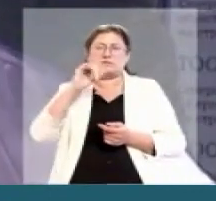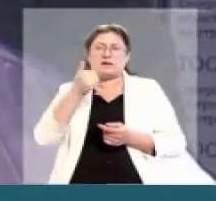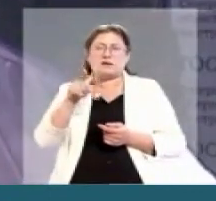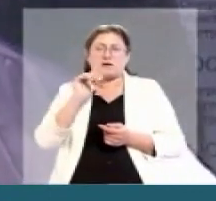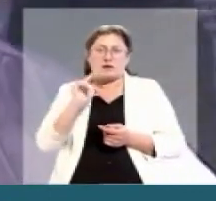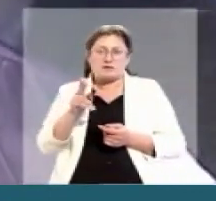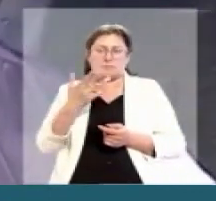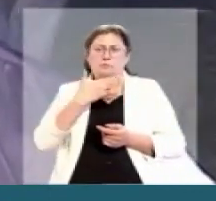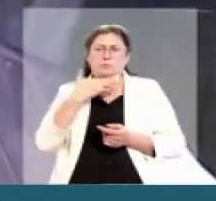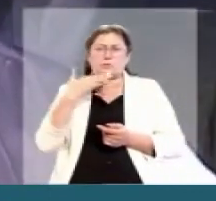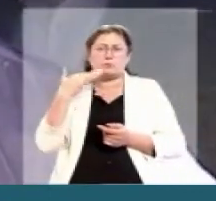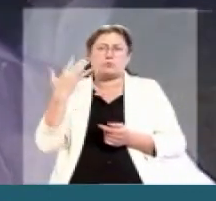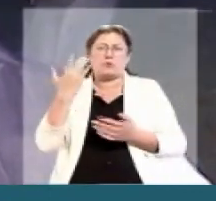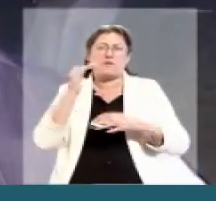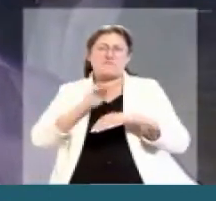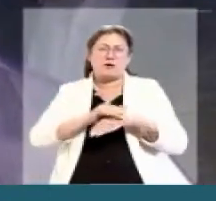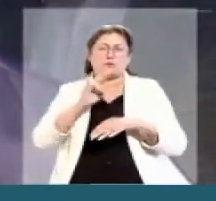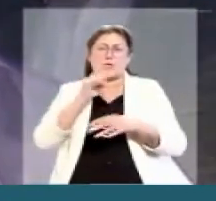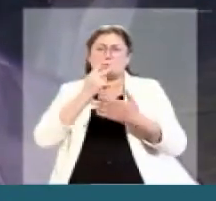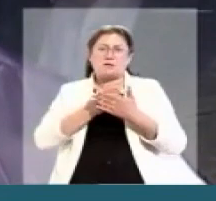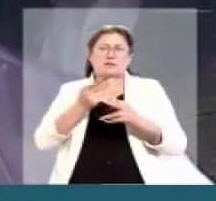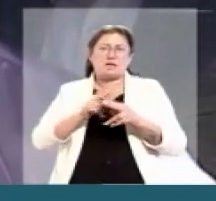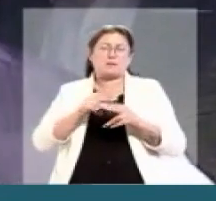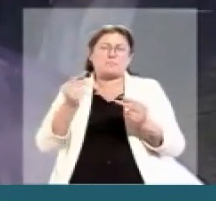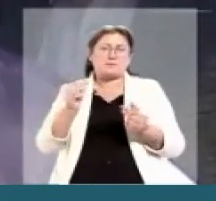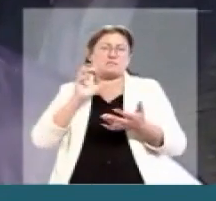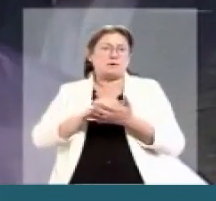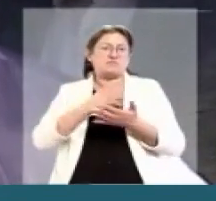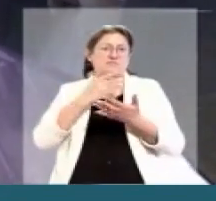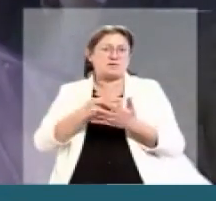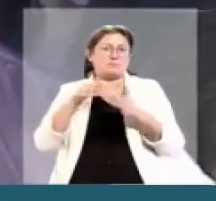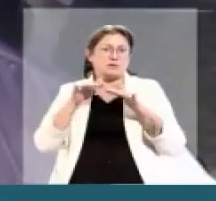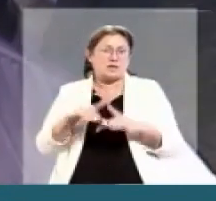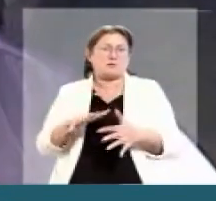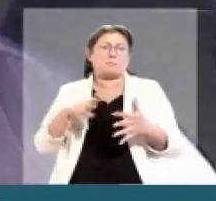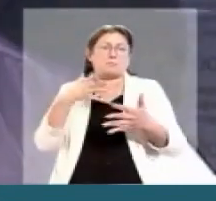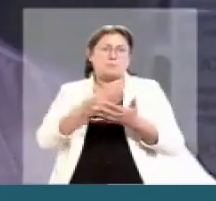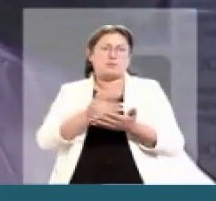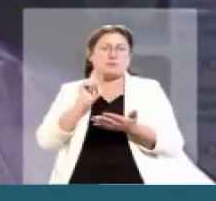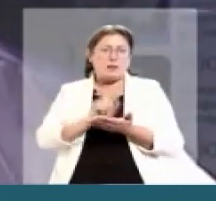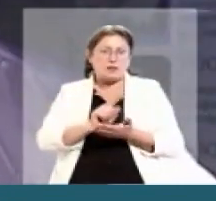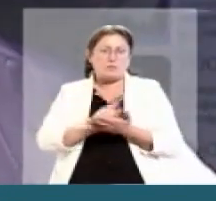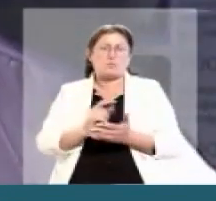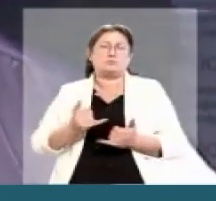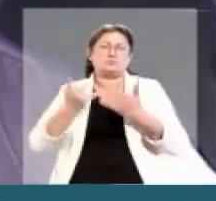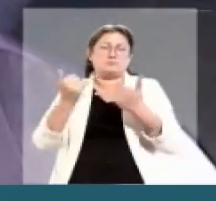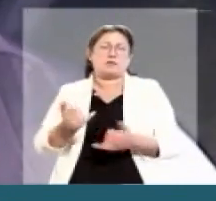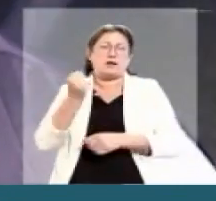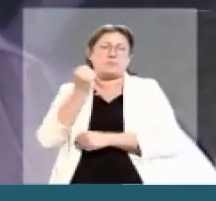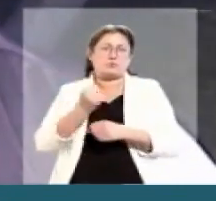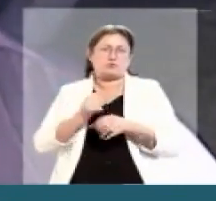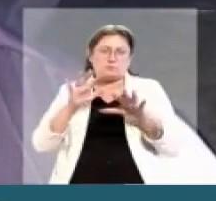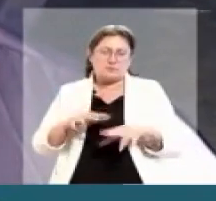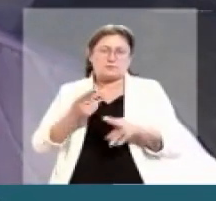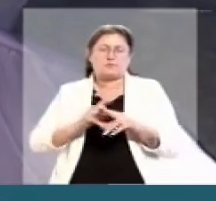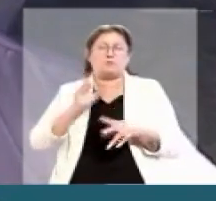и так далее, много-много таких факторов. Но, несмотря на это, бизнес занимается своим делом, платит налоги, создает рабочие места. Поэтому цель